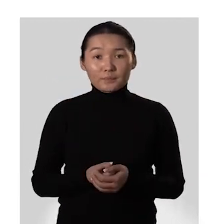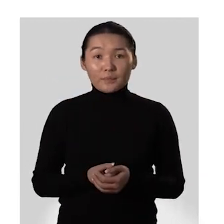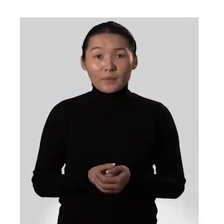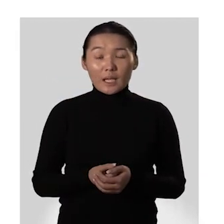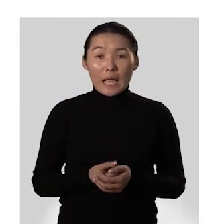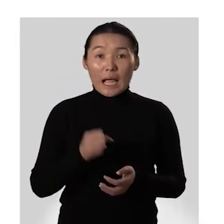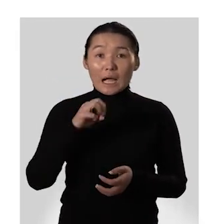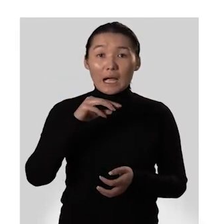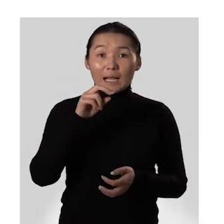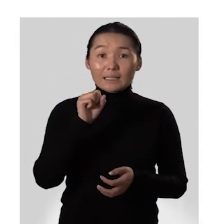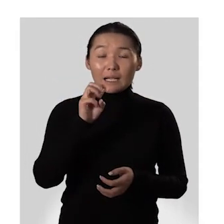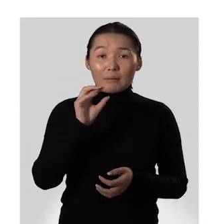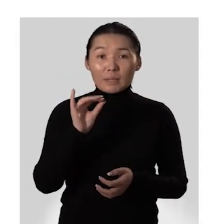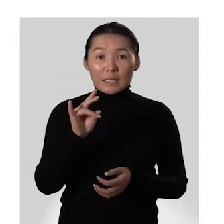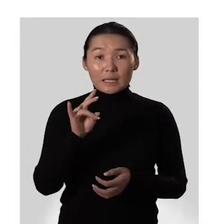Атка мин.